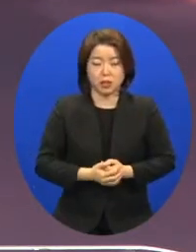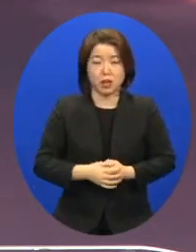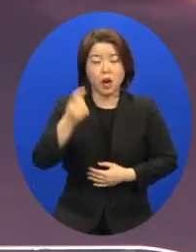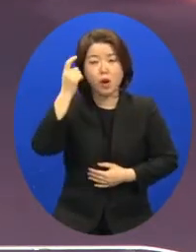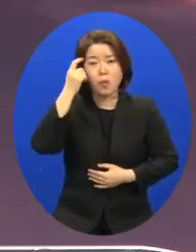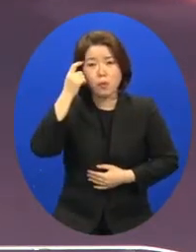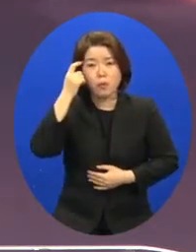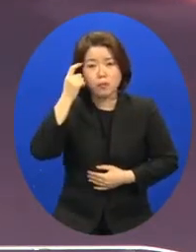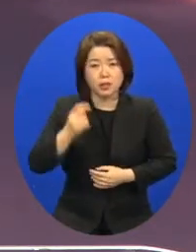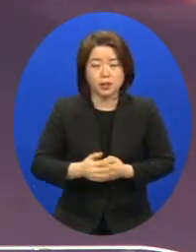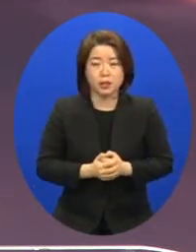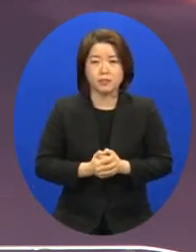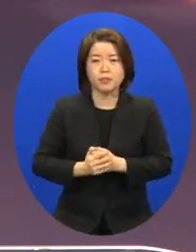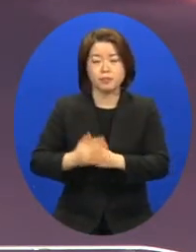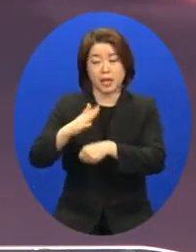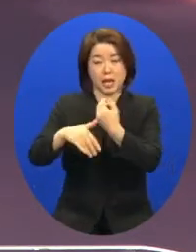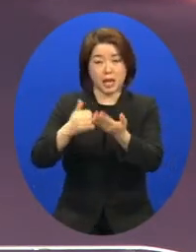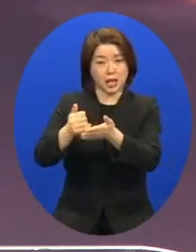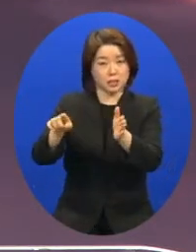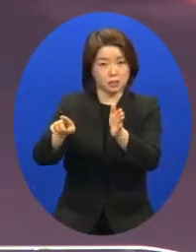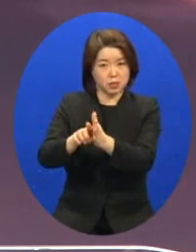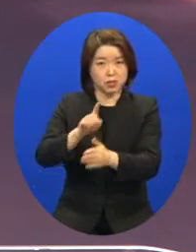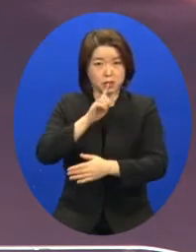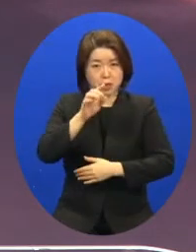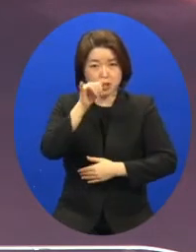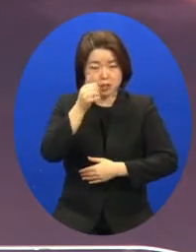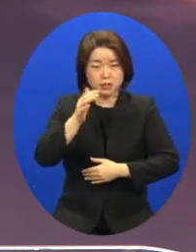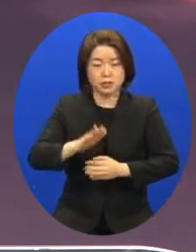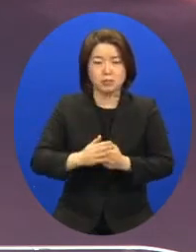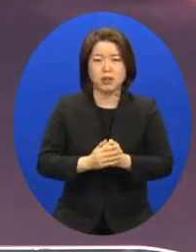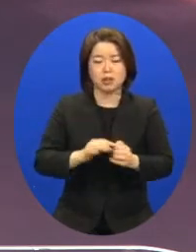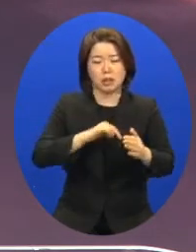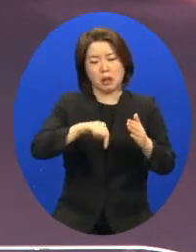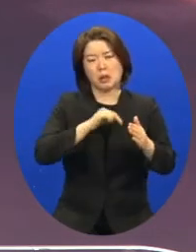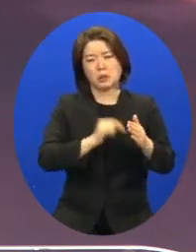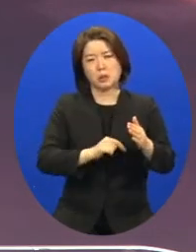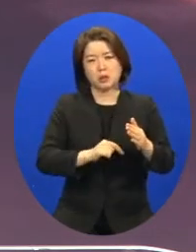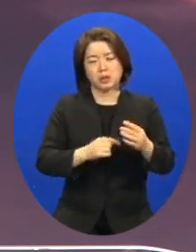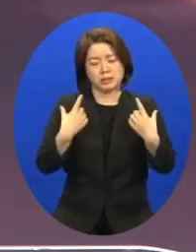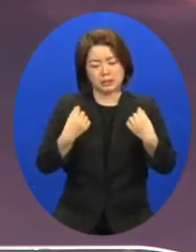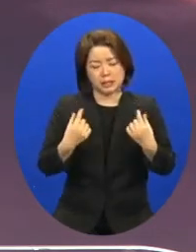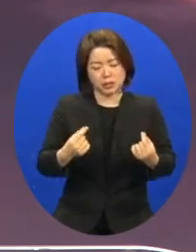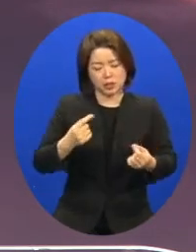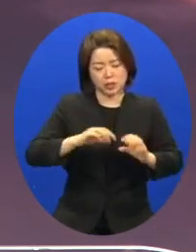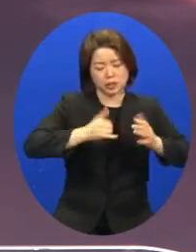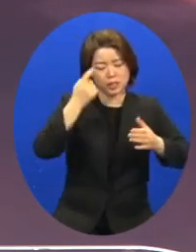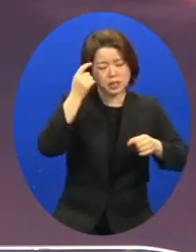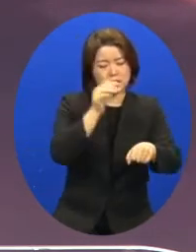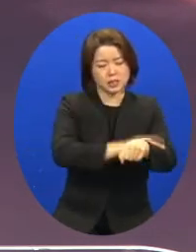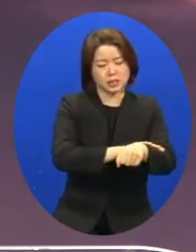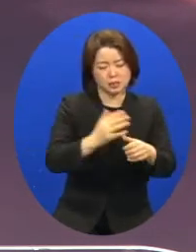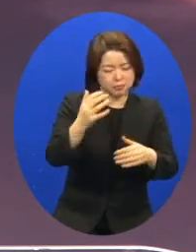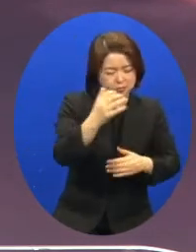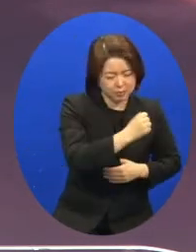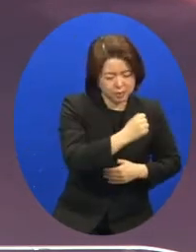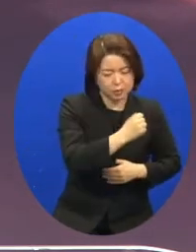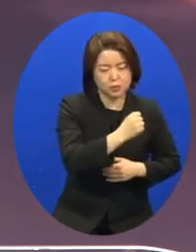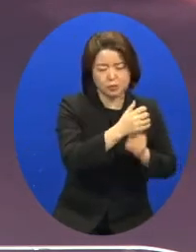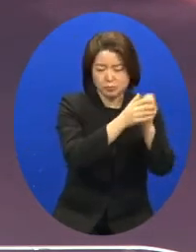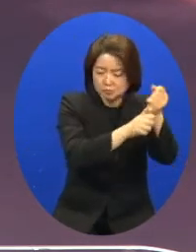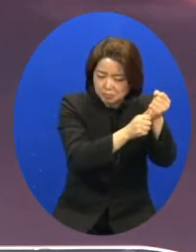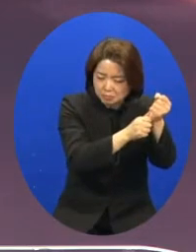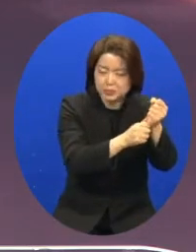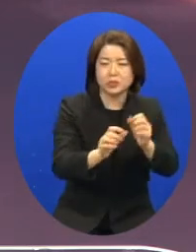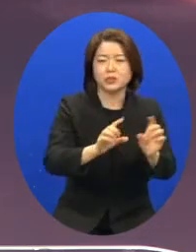그렇죠? 하나님을 믿는다고 하지만 실제로는 여전히 세상 지혜를 붙잡고 사는 거예요. 세상